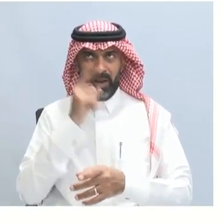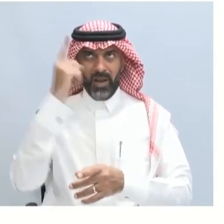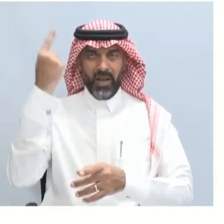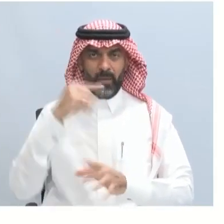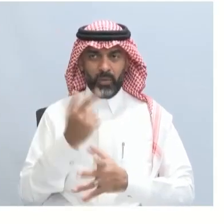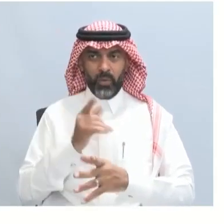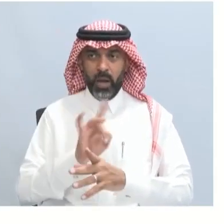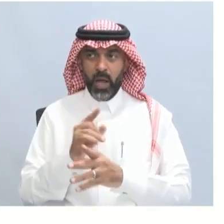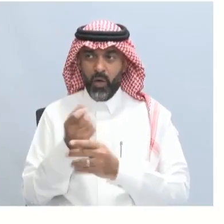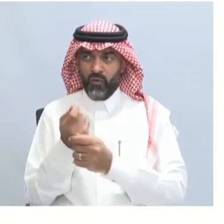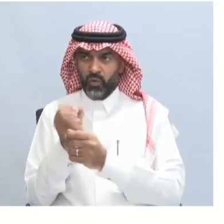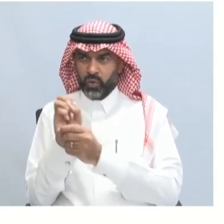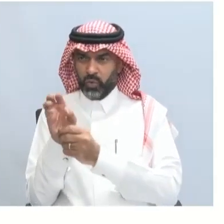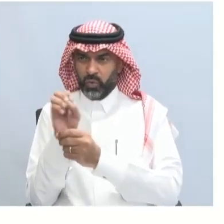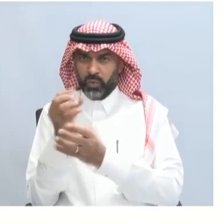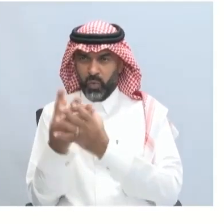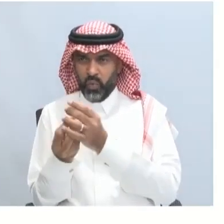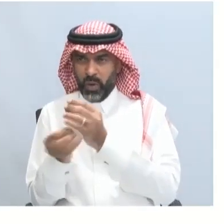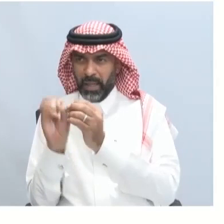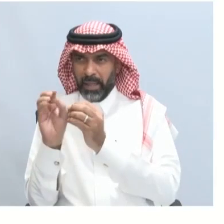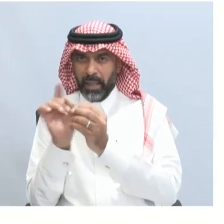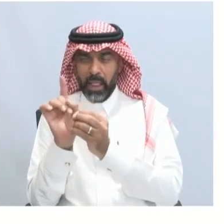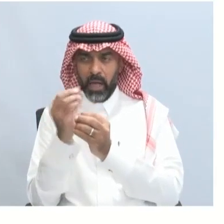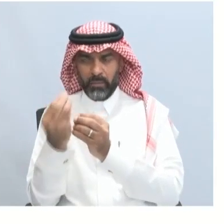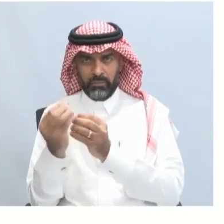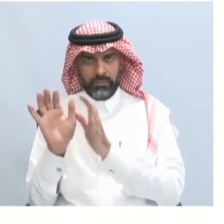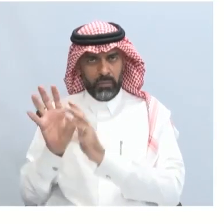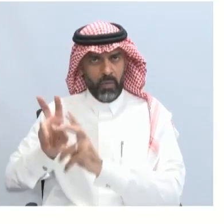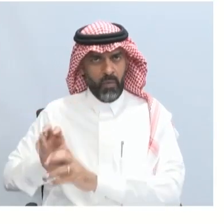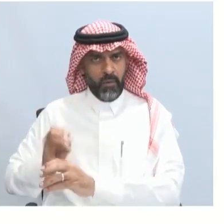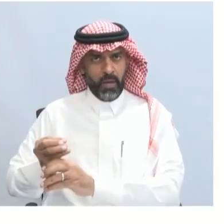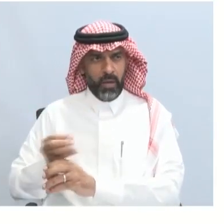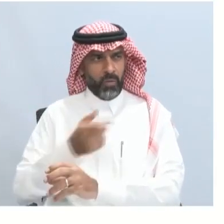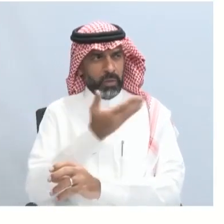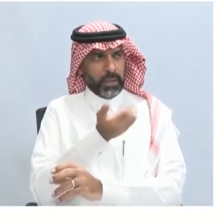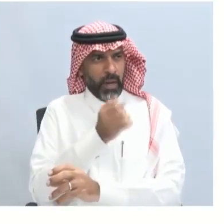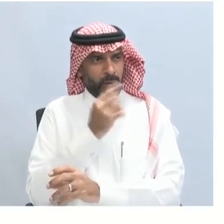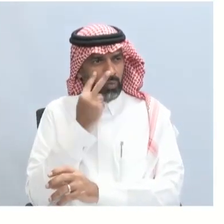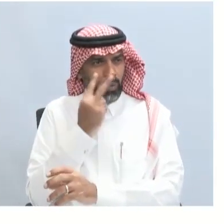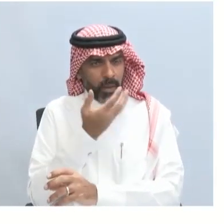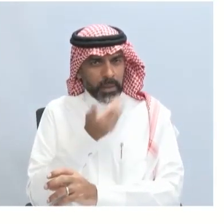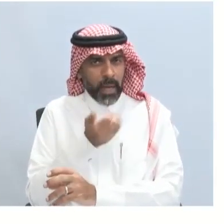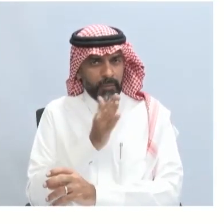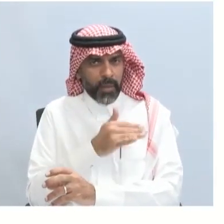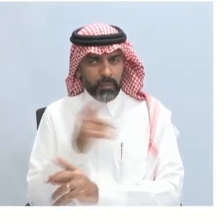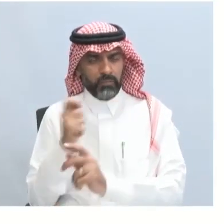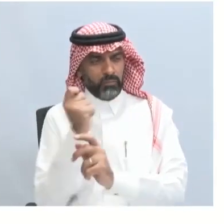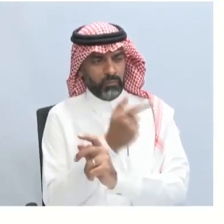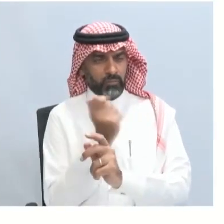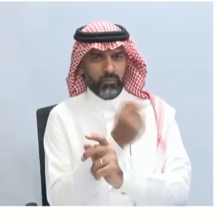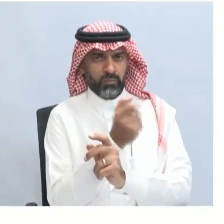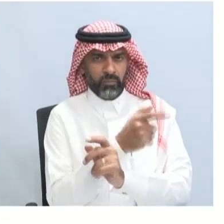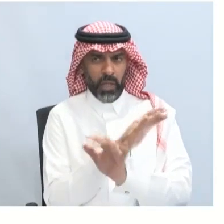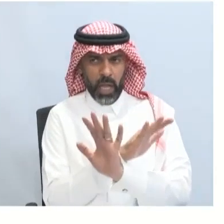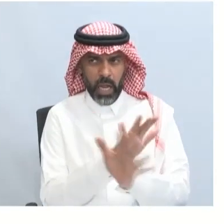لا تركه الا بعد ماذا بعد سدات هذه الديون وتنقضي الشخصيه القانون الطبيعي في حالات اخرى قبل